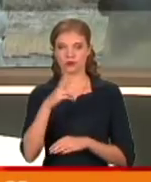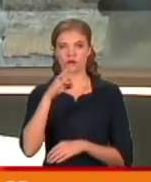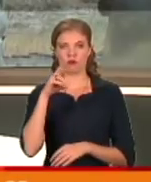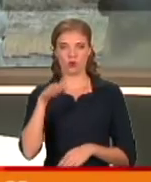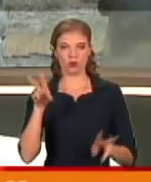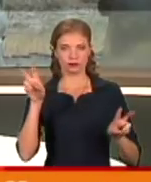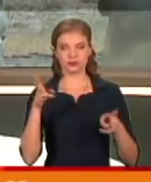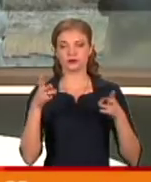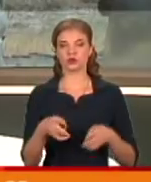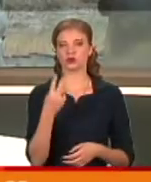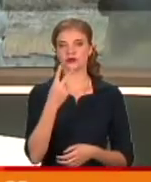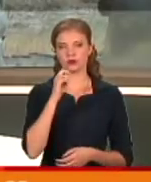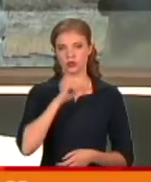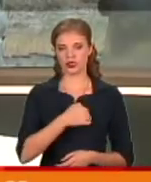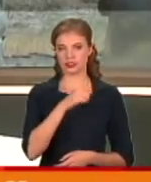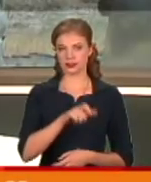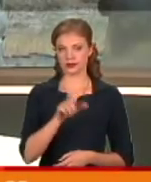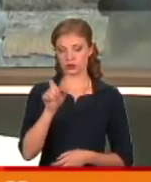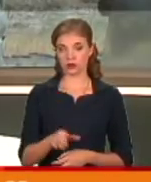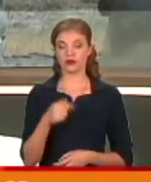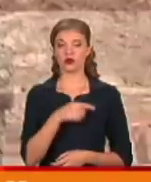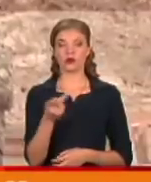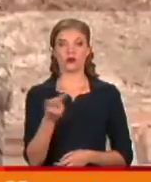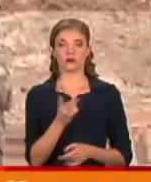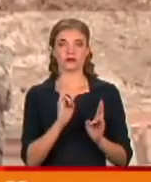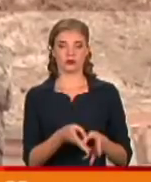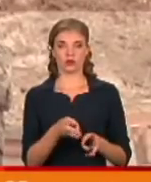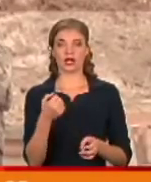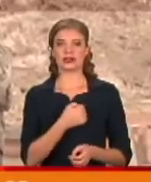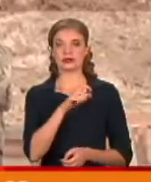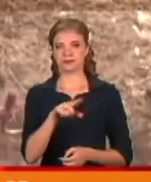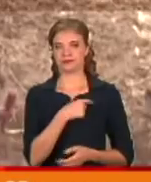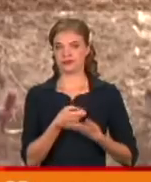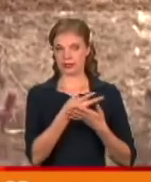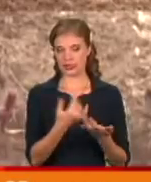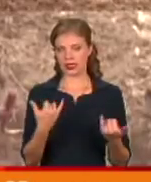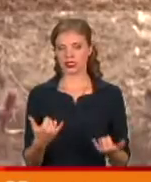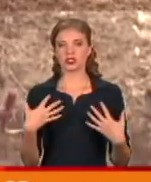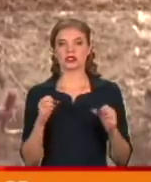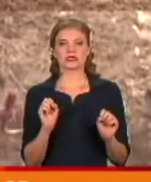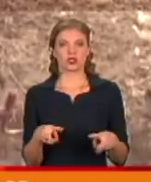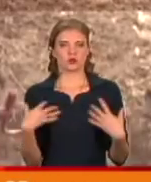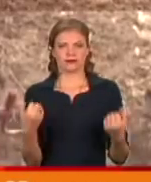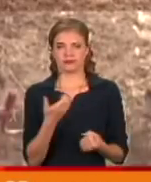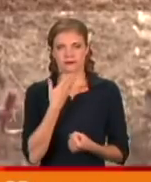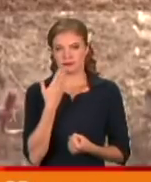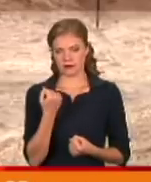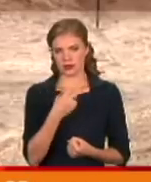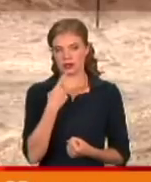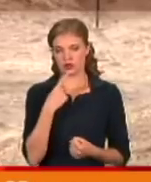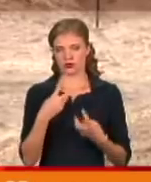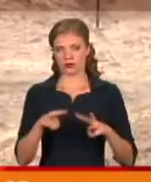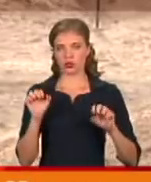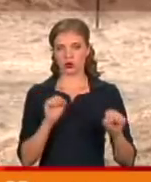«Молот» постраждало двоє українських військових. Обидва поранені бійці в лікарні. Загрози їхньому життю немає, запевняють